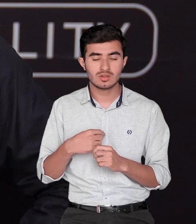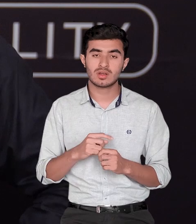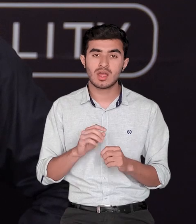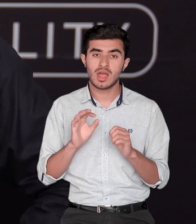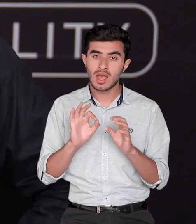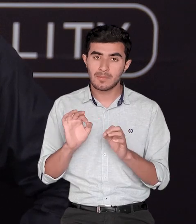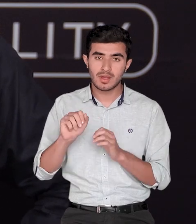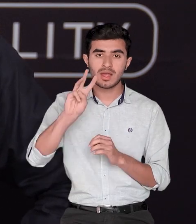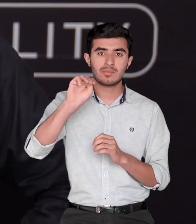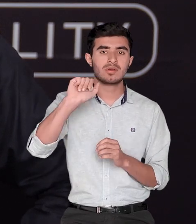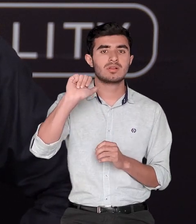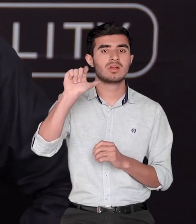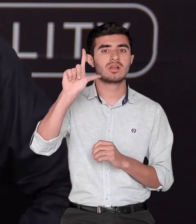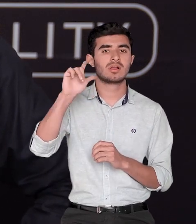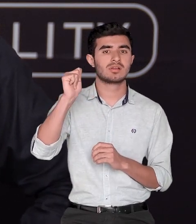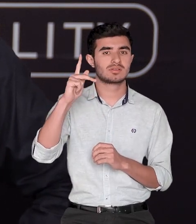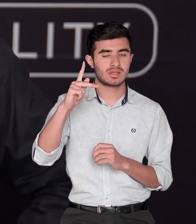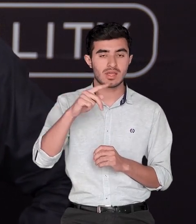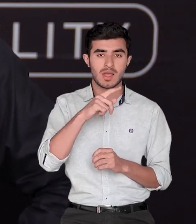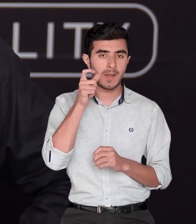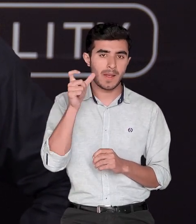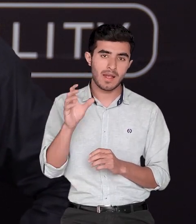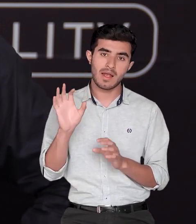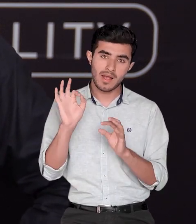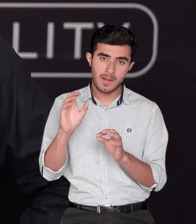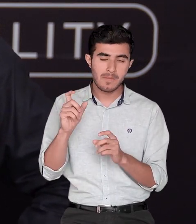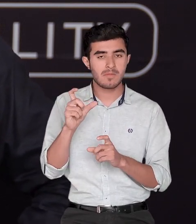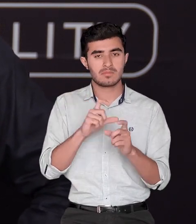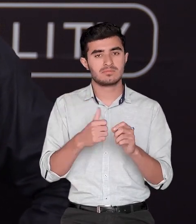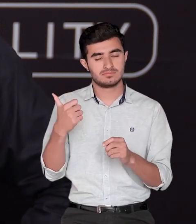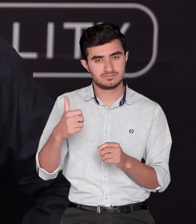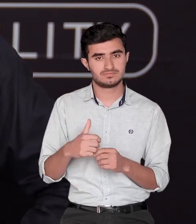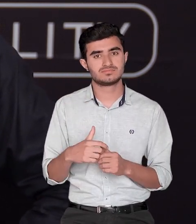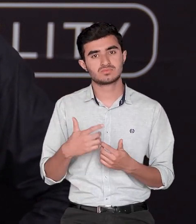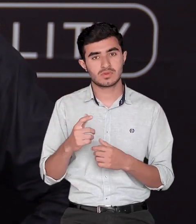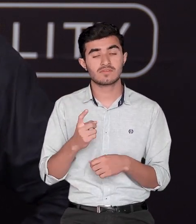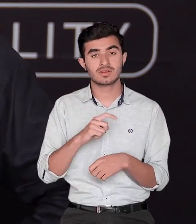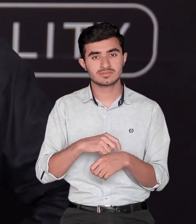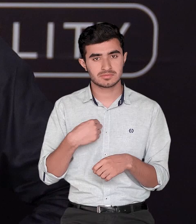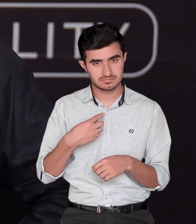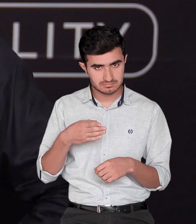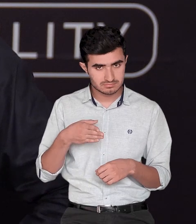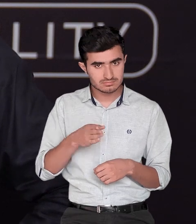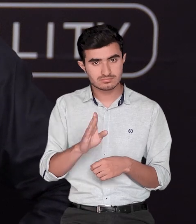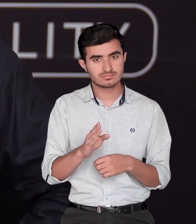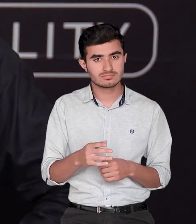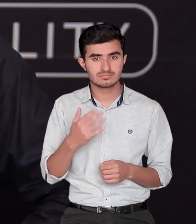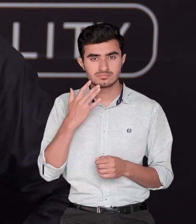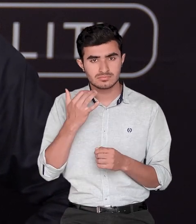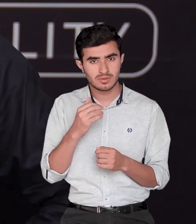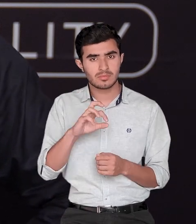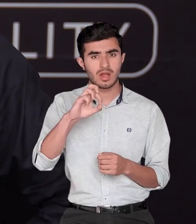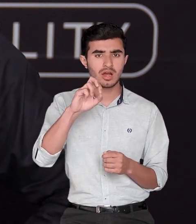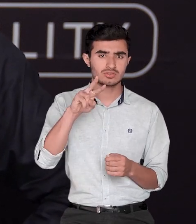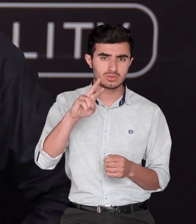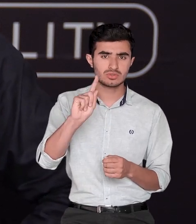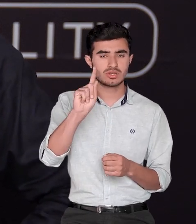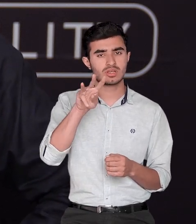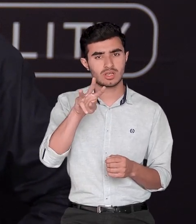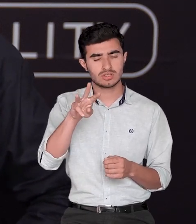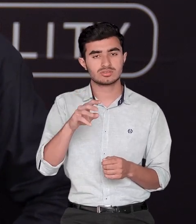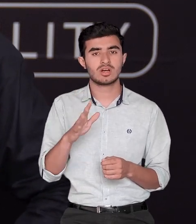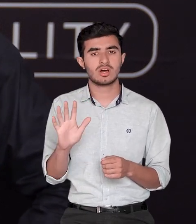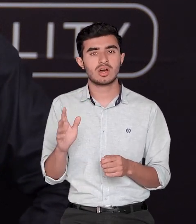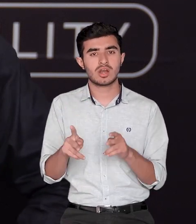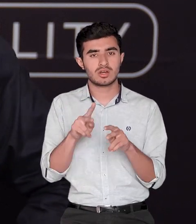को या फेस्टिवल को मैंने कवर किया, जो मेरी ज़िंदगी का पहला था, तो वो भी मलक अता साहब मरहूम ने ही ऑर्गेनाइज़ किया था। तो